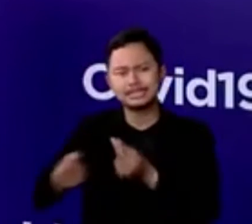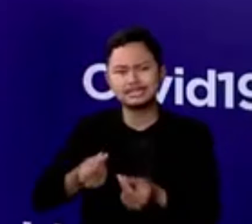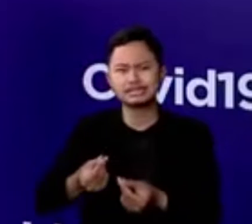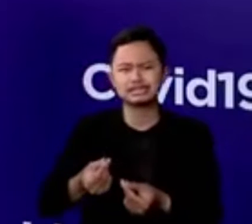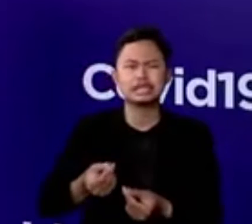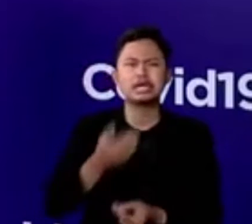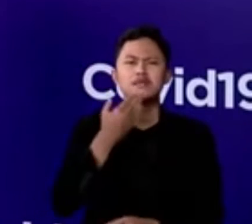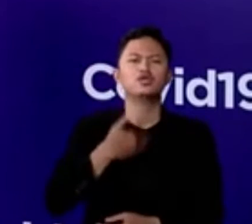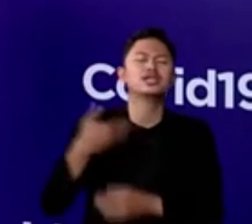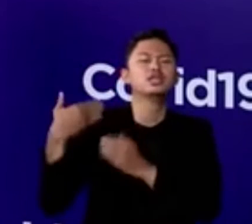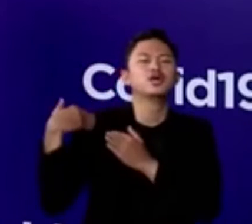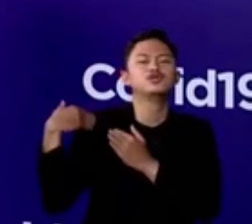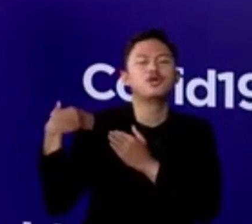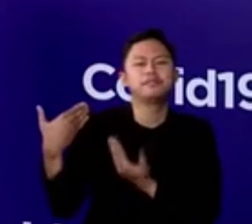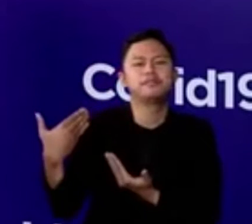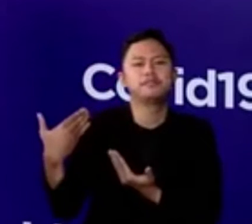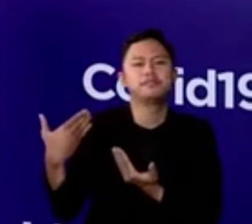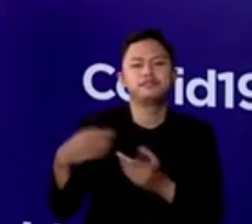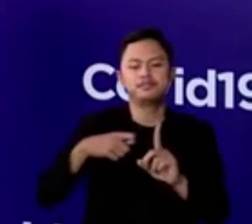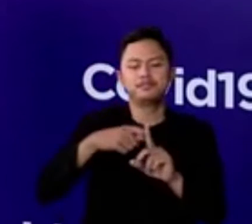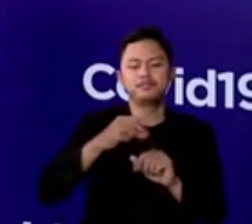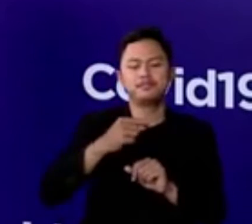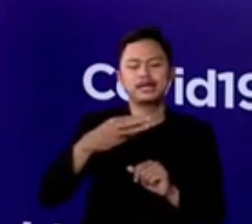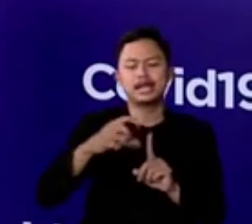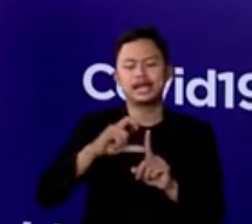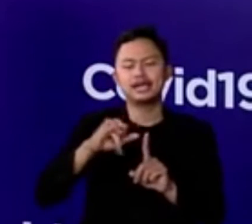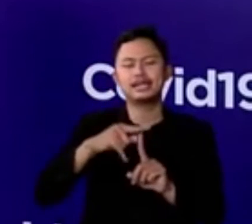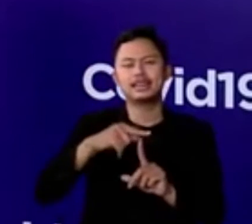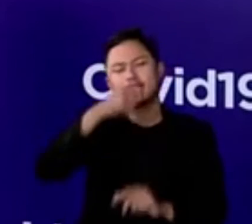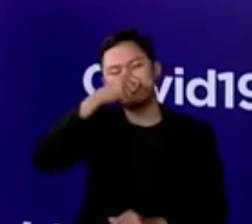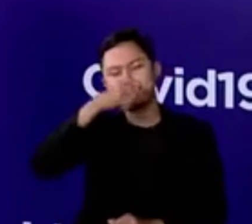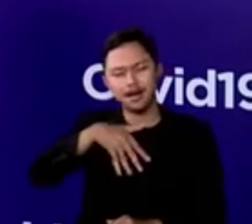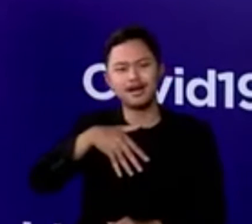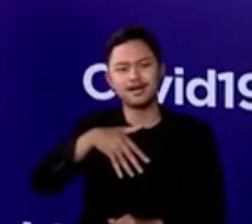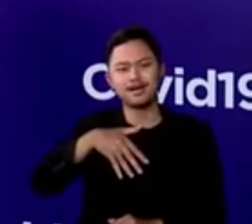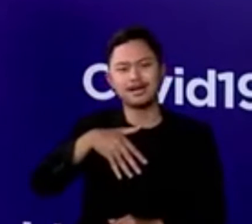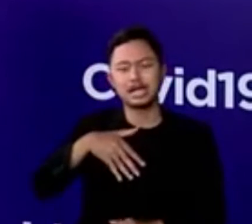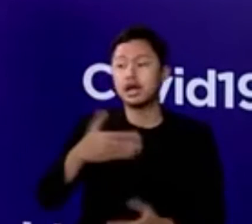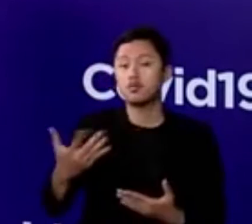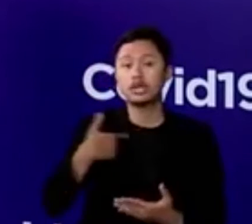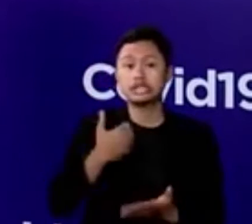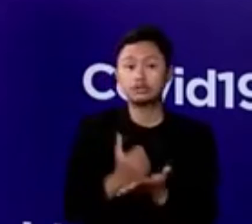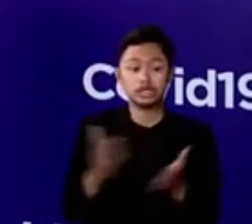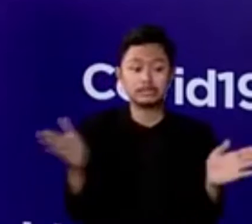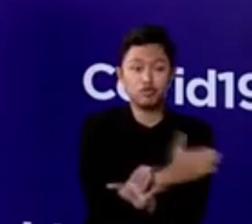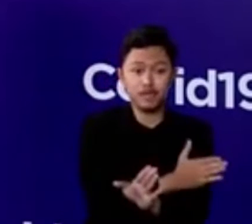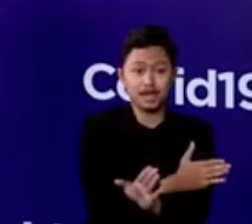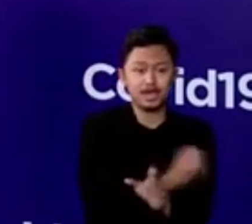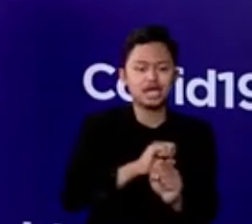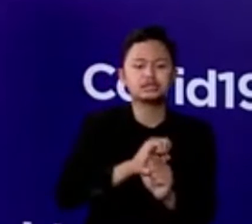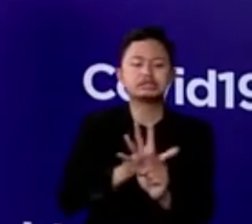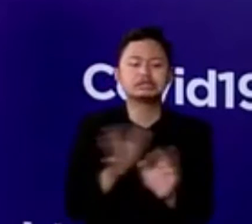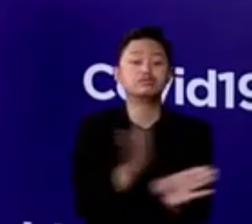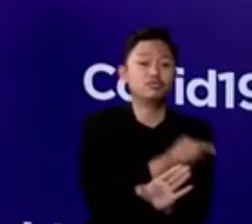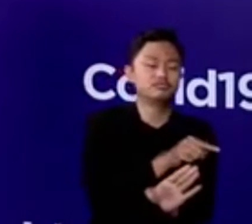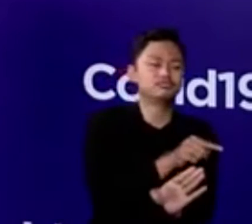kewajiban kredit perbankan biasanya Oke ditekan kredit perbankan yang udah dia ambil Sebelum masa pandemi